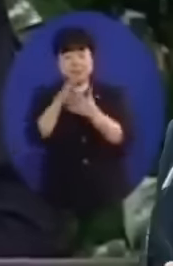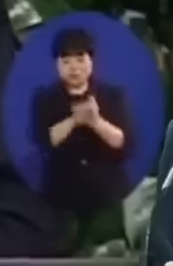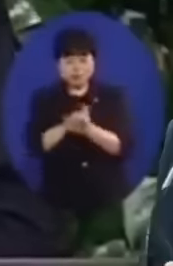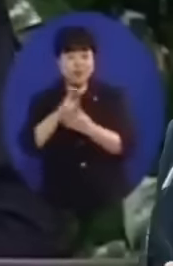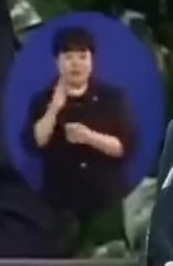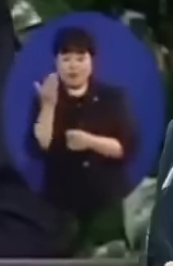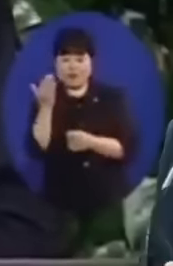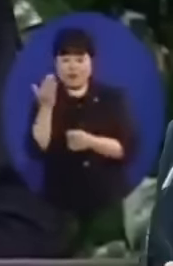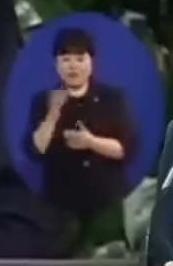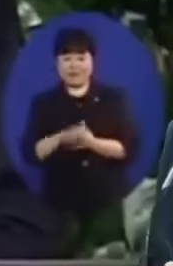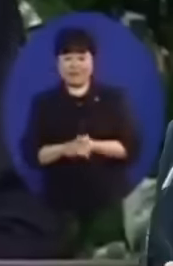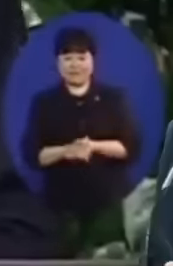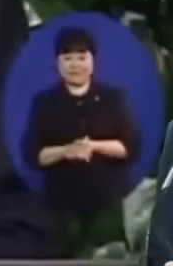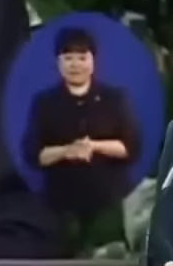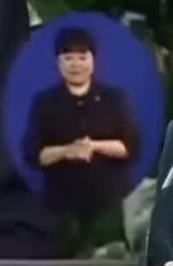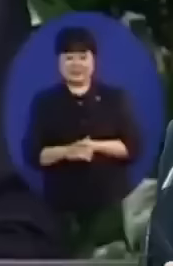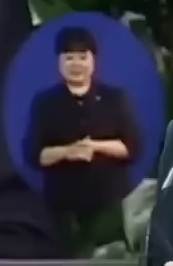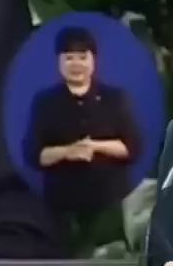친구입니다.